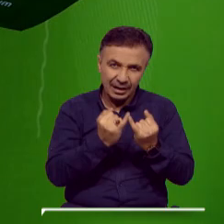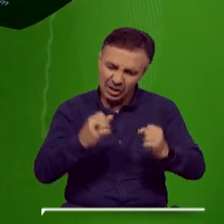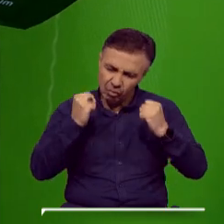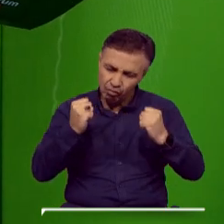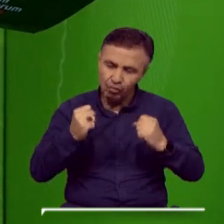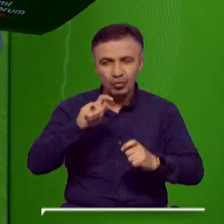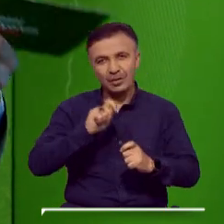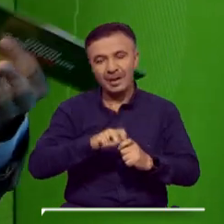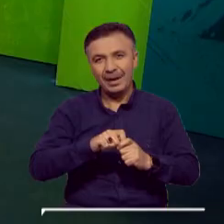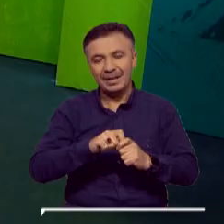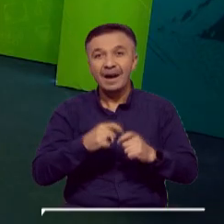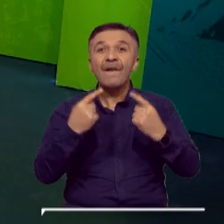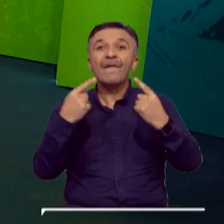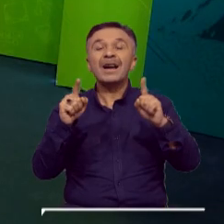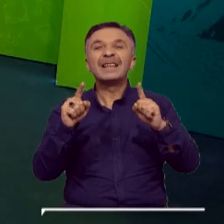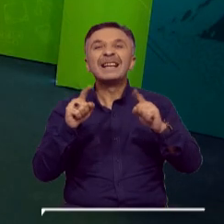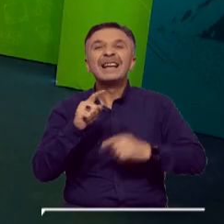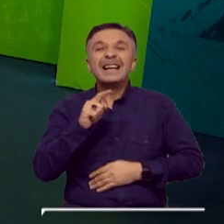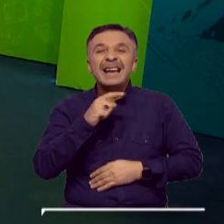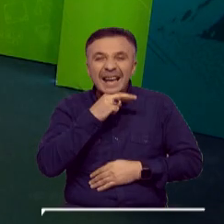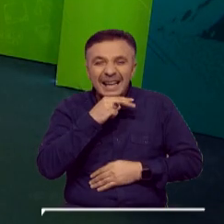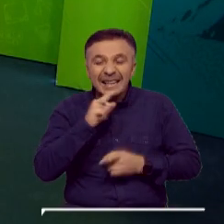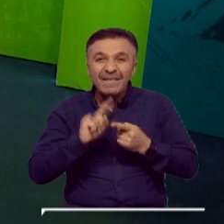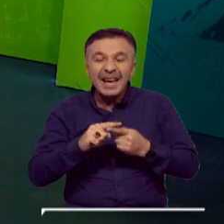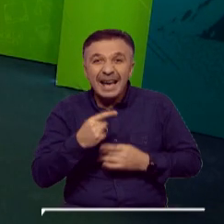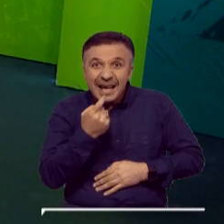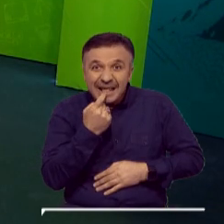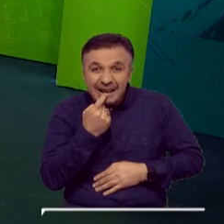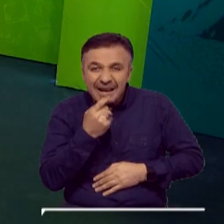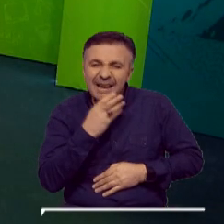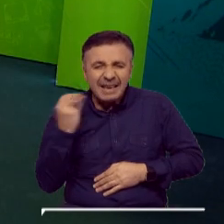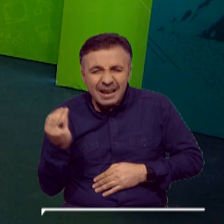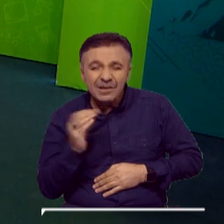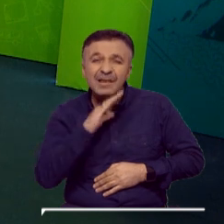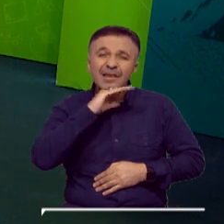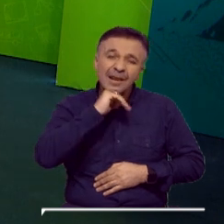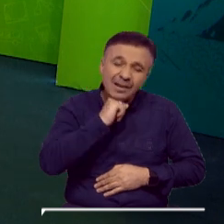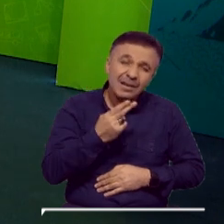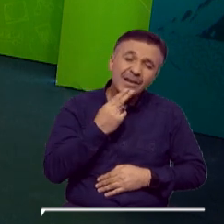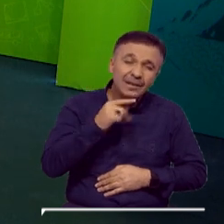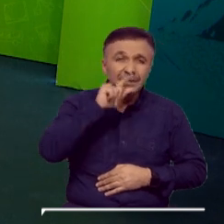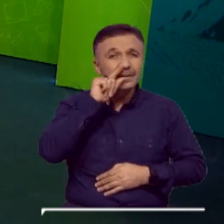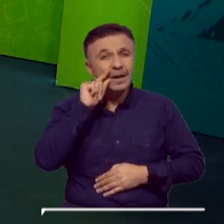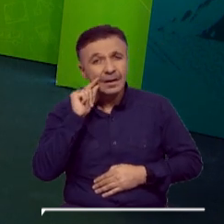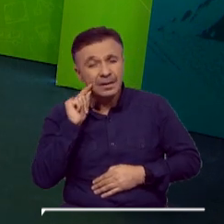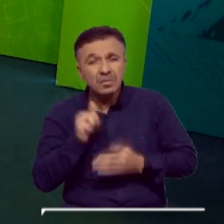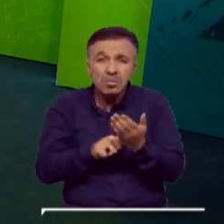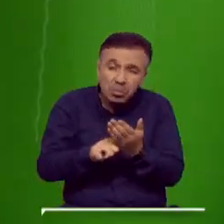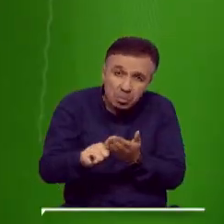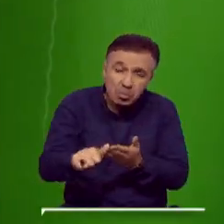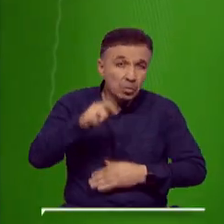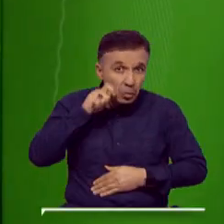pekiştirir. Farklı renklerde ve dillerde genç, yaşlı, kadın, erkek,